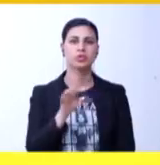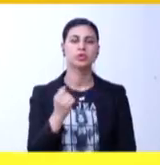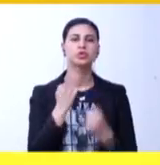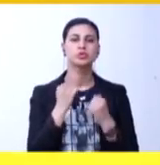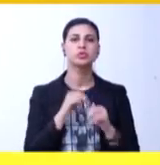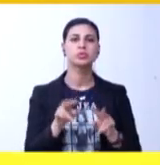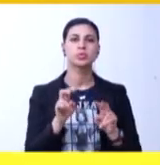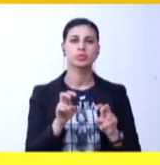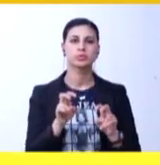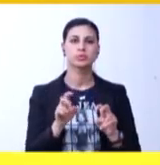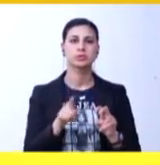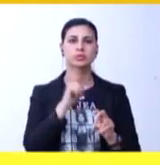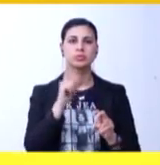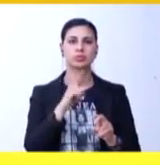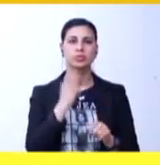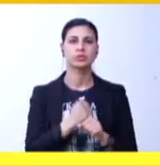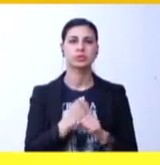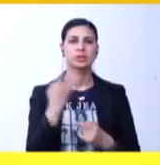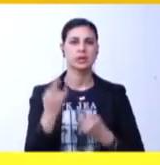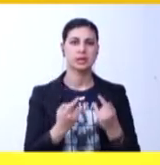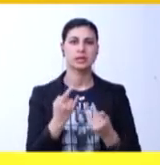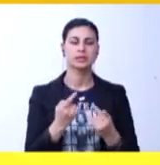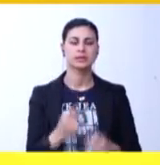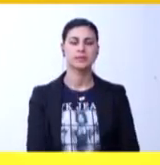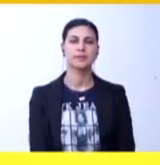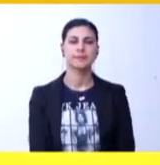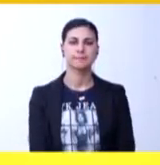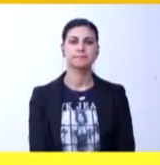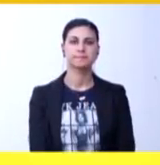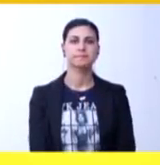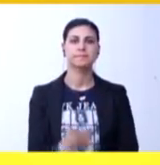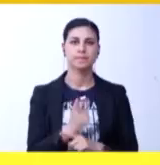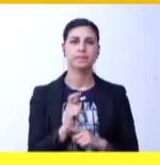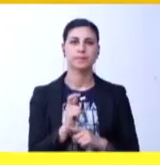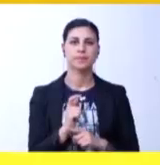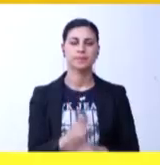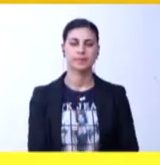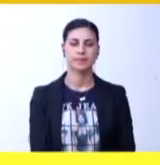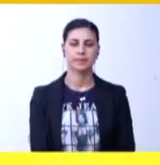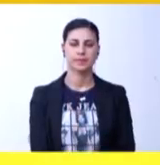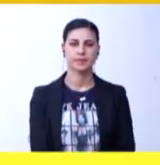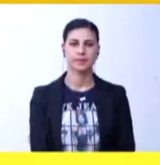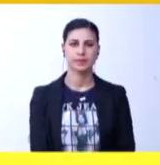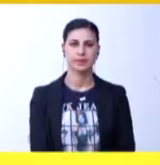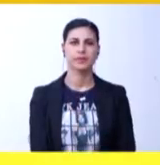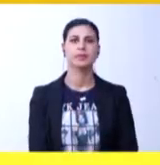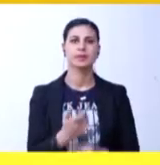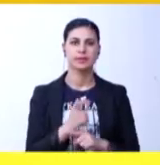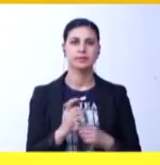სპორტმენებზე მოზარდ სპორტმენებზე გაკეთოთ გადაცემა. კი ბატონო, ძალიან დიდი მადლობა თქვენი.